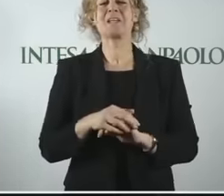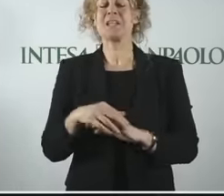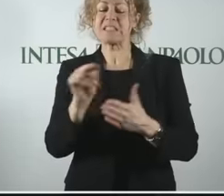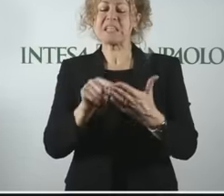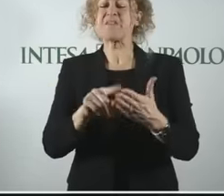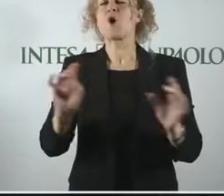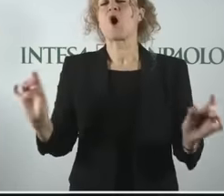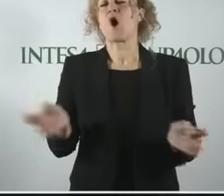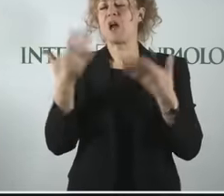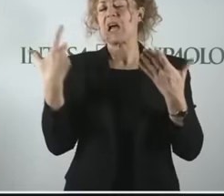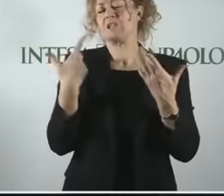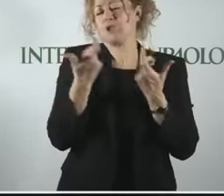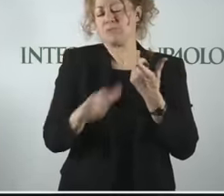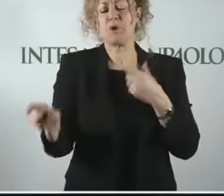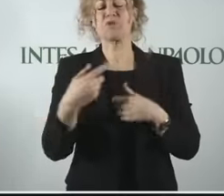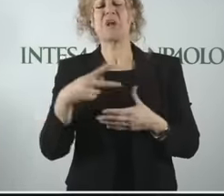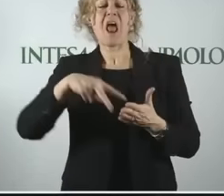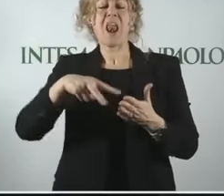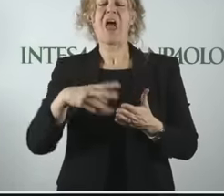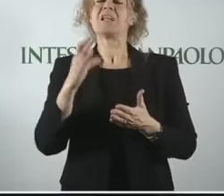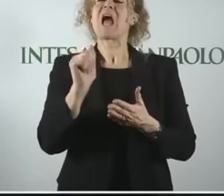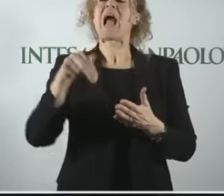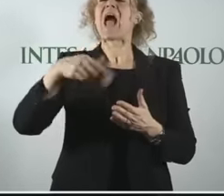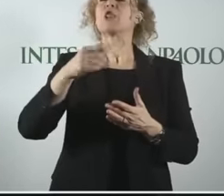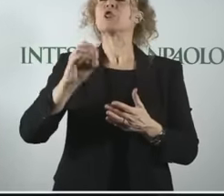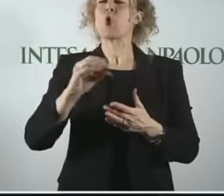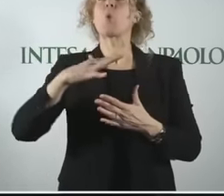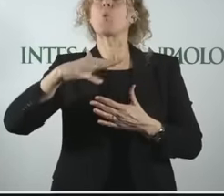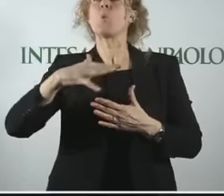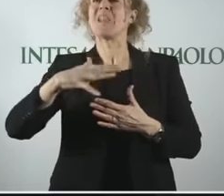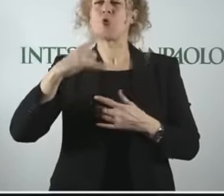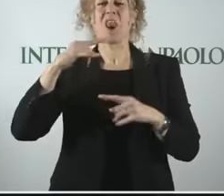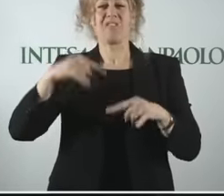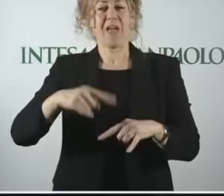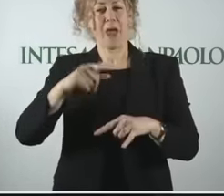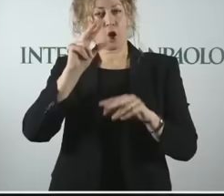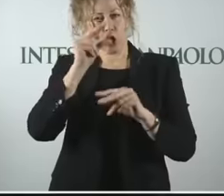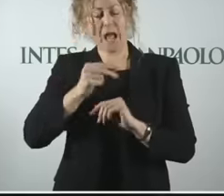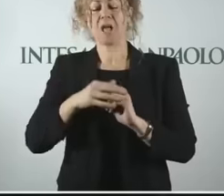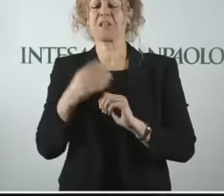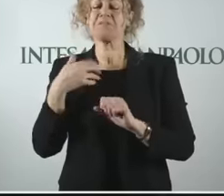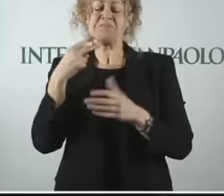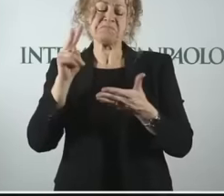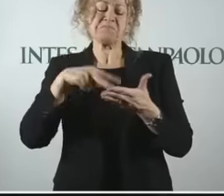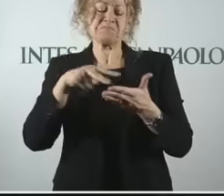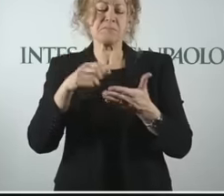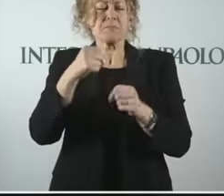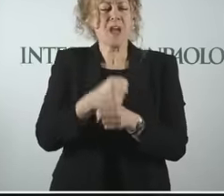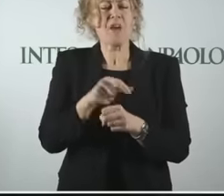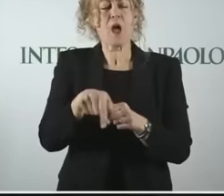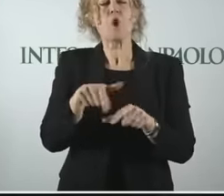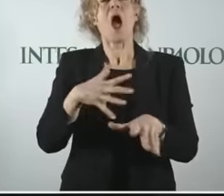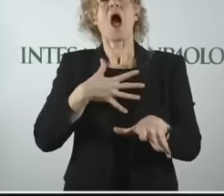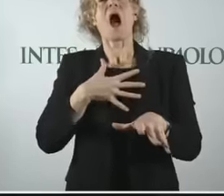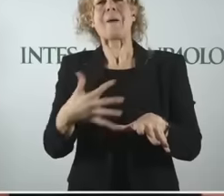di motivi casuali mi sono trovato a rileggere il canto Quinto dell'inferno e mi sono soffermato sul celeberrimo difficilissimo verso amor canun